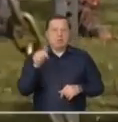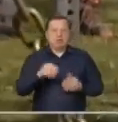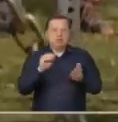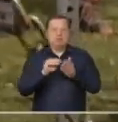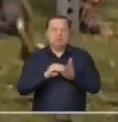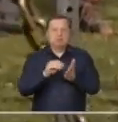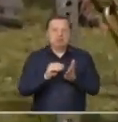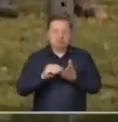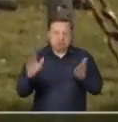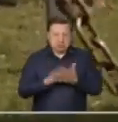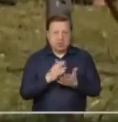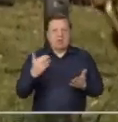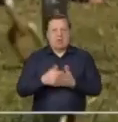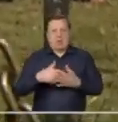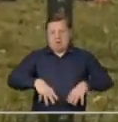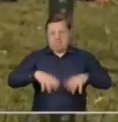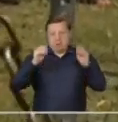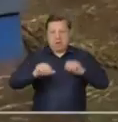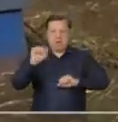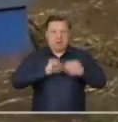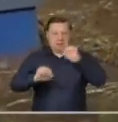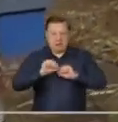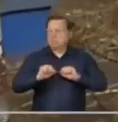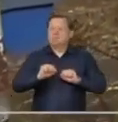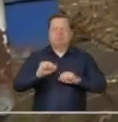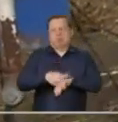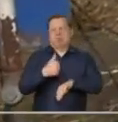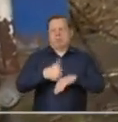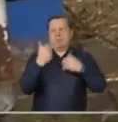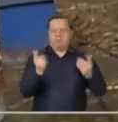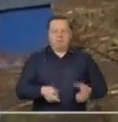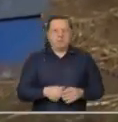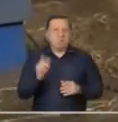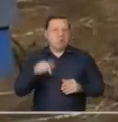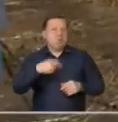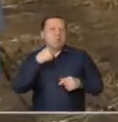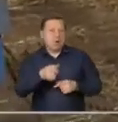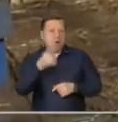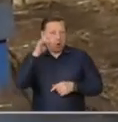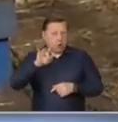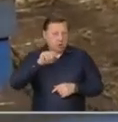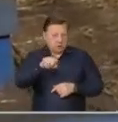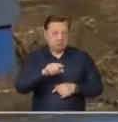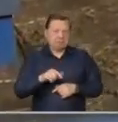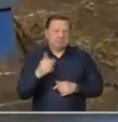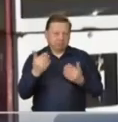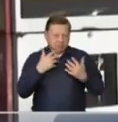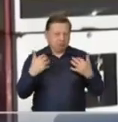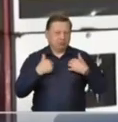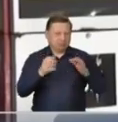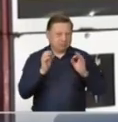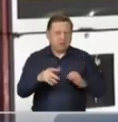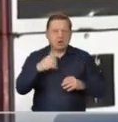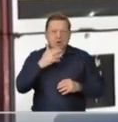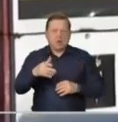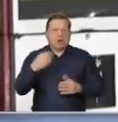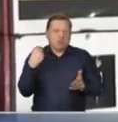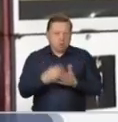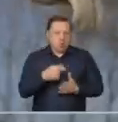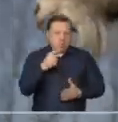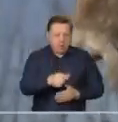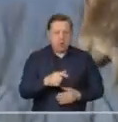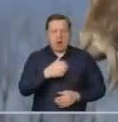przyzwyczajony. Dlatego wstęp na trening tylko w butach. Można powiedzieć, że temu koziołkowi w życiu się upiekło. Obecny właściciel wykupił go z góralskiej gospody,